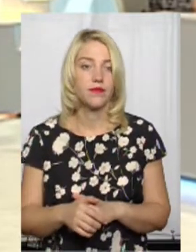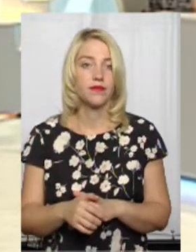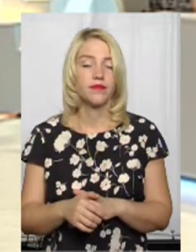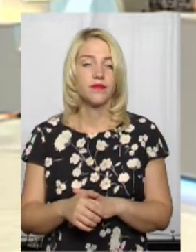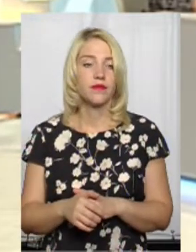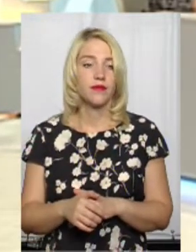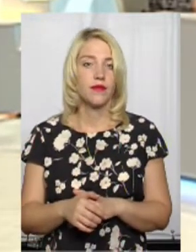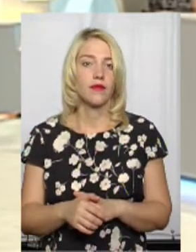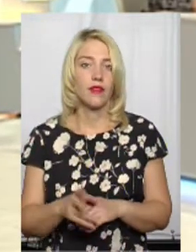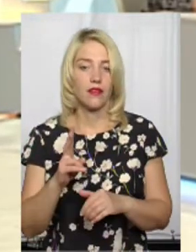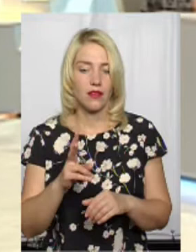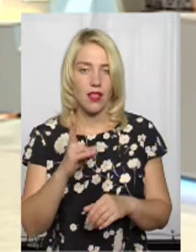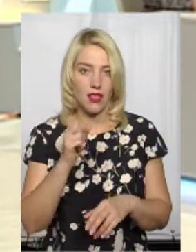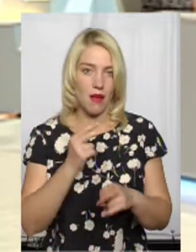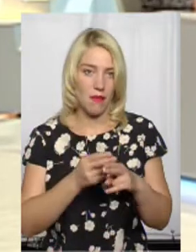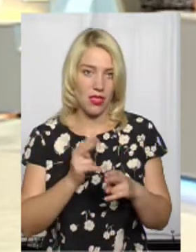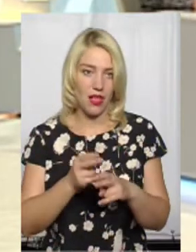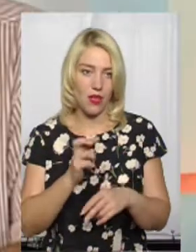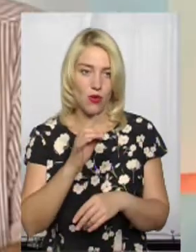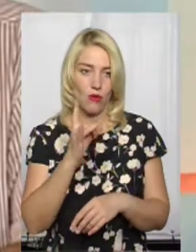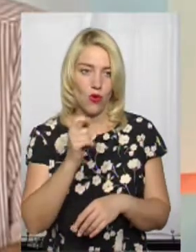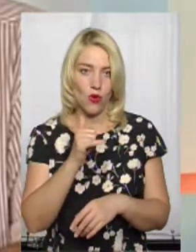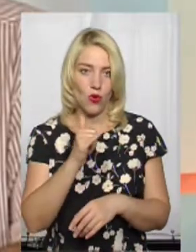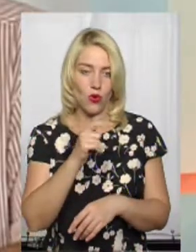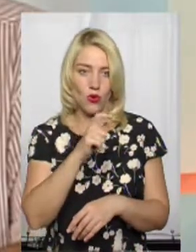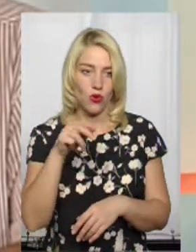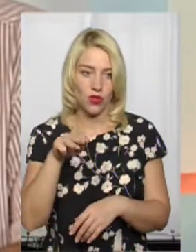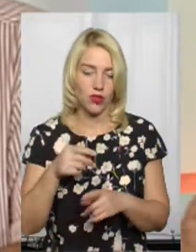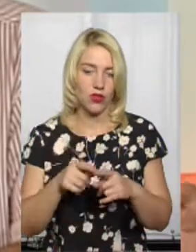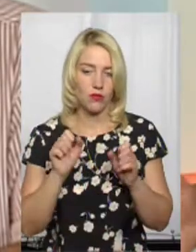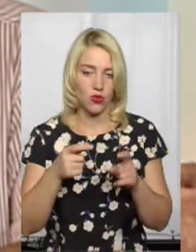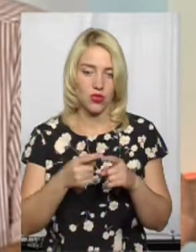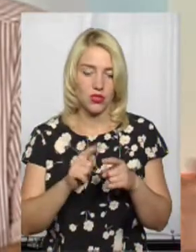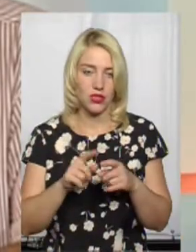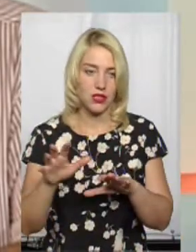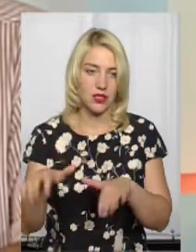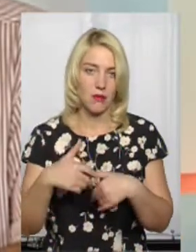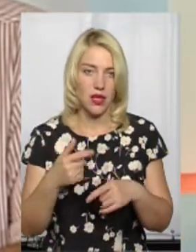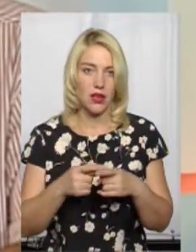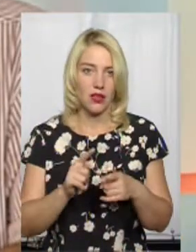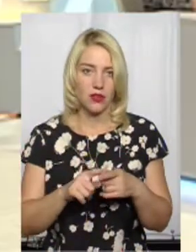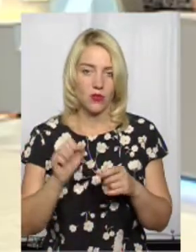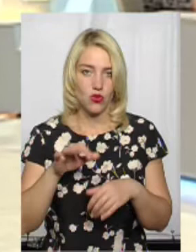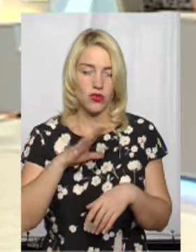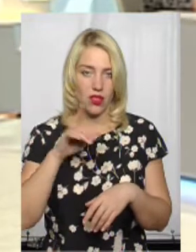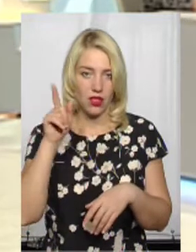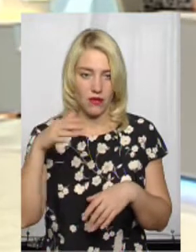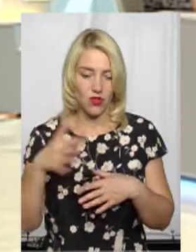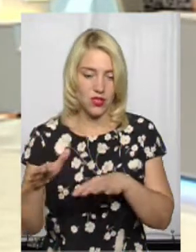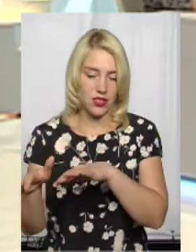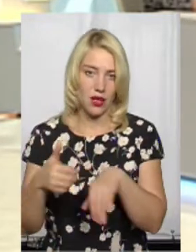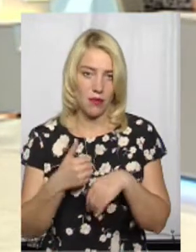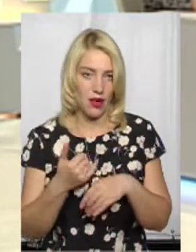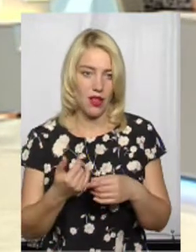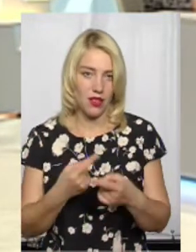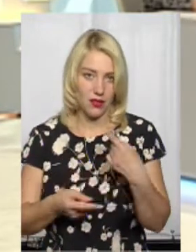в тому, хто приймає металобрухт. На металобрухт. Це зараз забирають, а можливо вже і за ці дні, що ми не були два дні, можливо вже і забрали